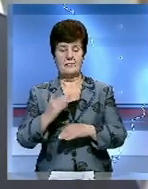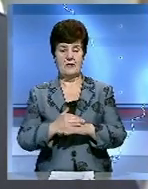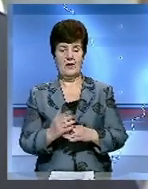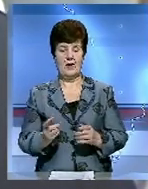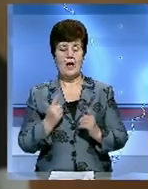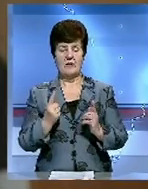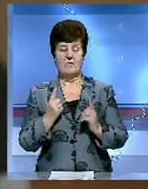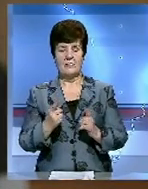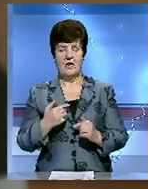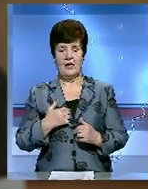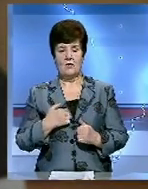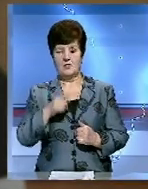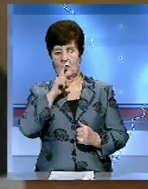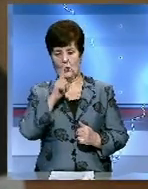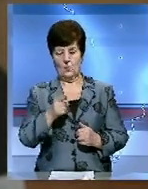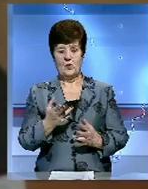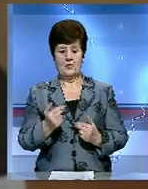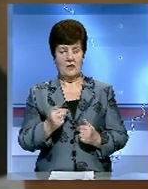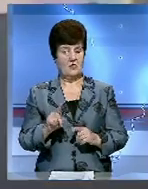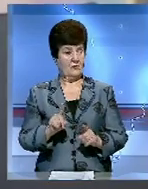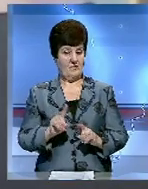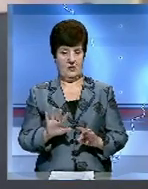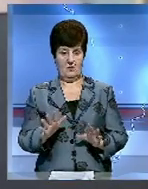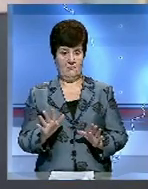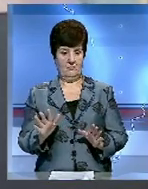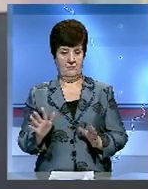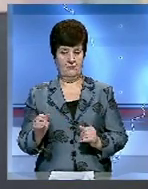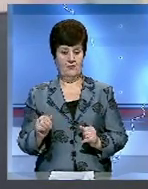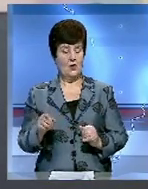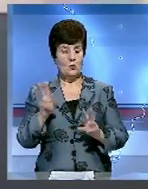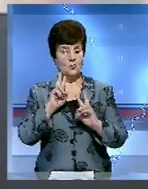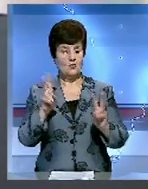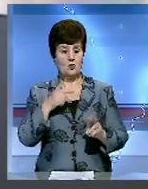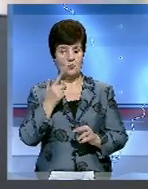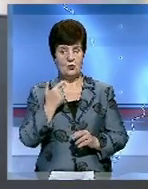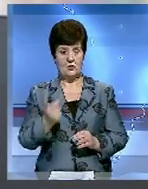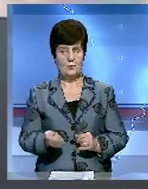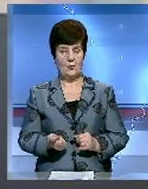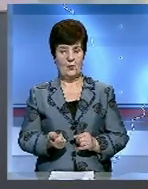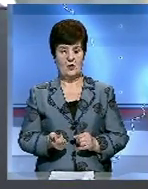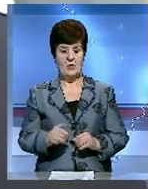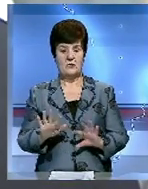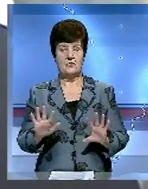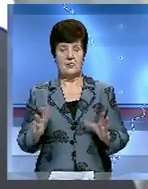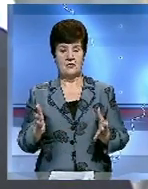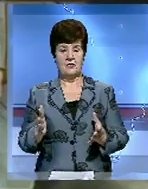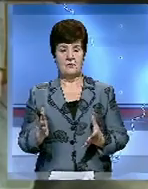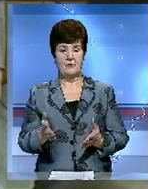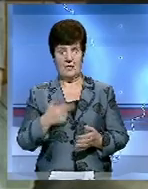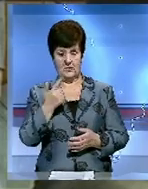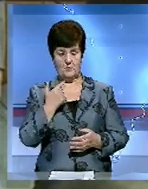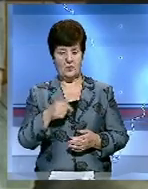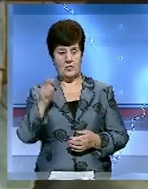lună. Da, ceva nu e în regulă? Eu nu știu cum să-ți spun, n-am vrut așa să se întâmple. Hai zi, Elena, că mă așteaptă